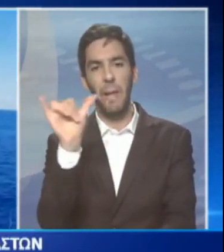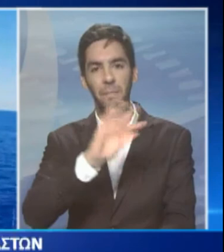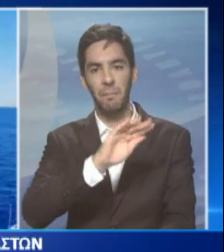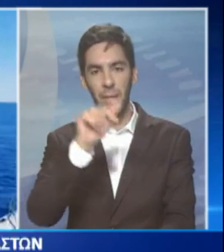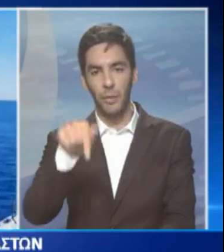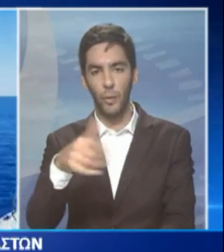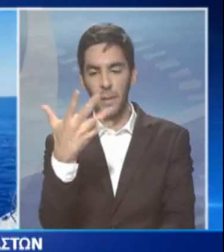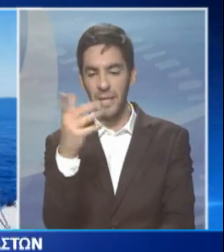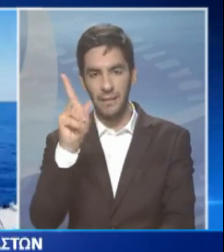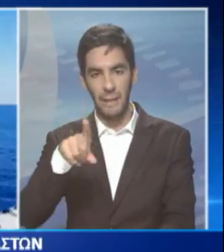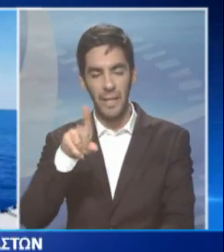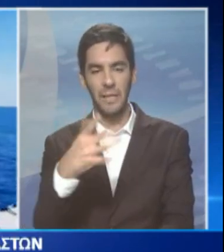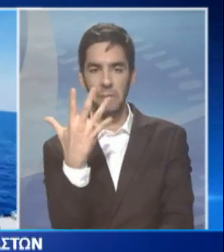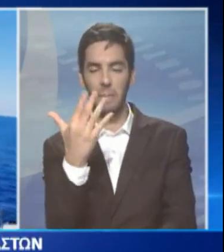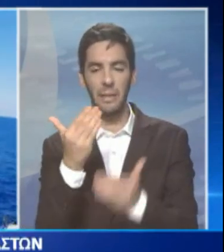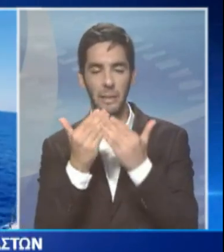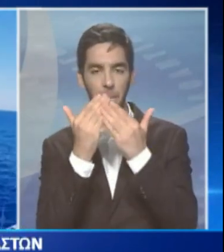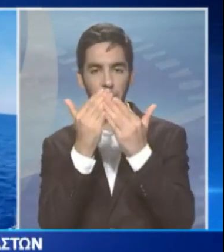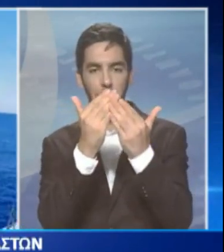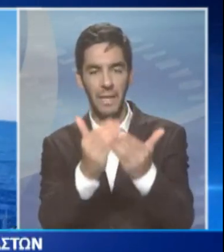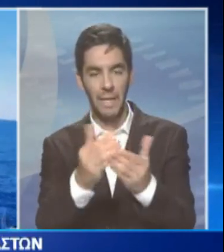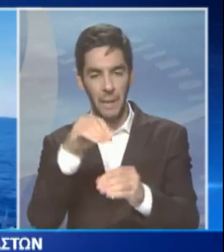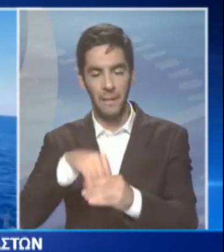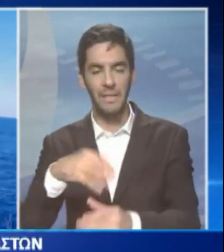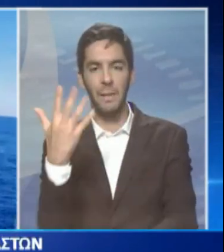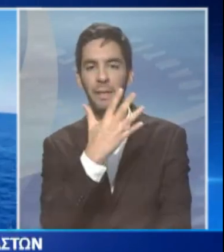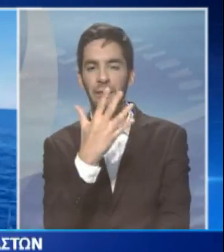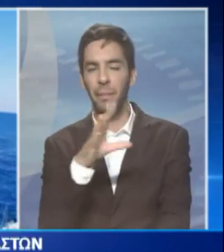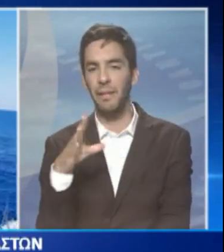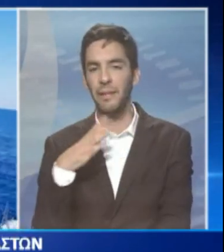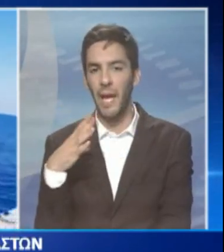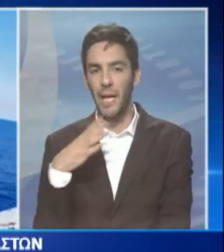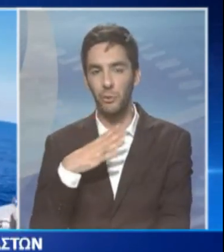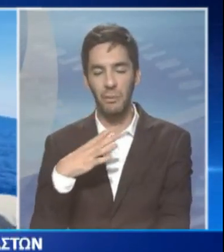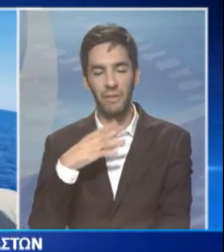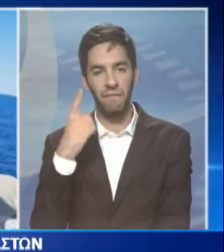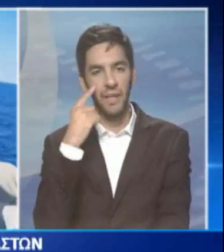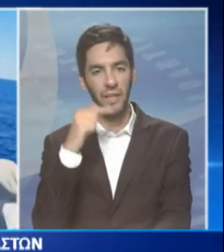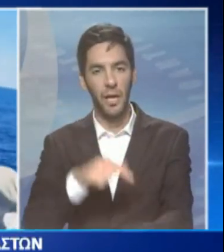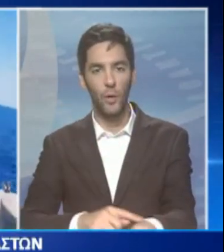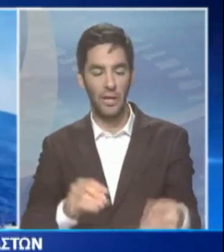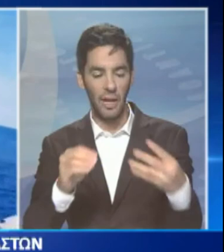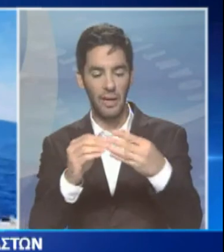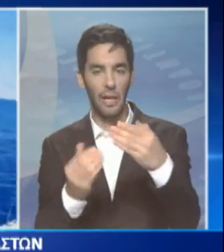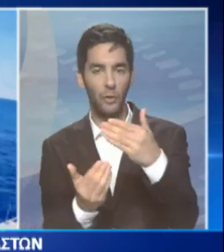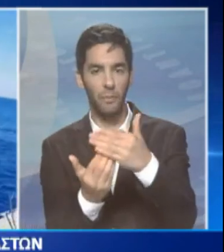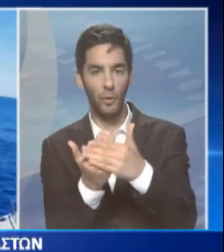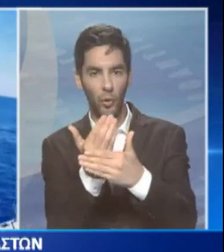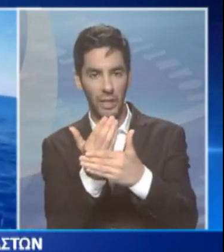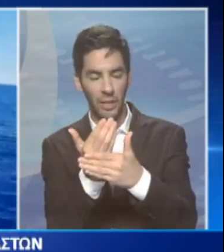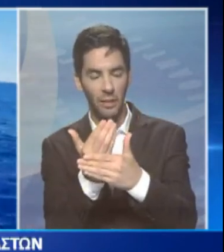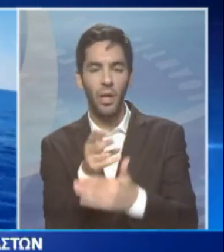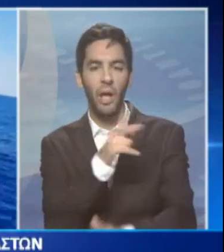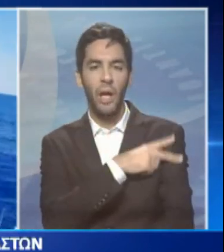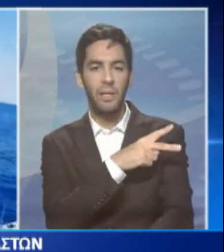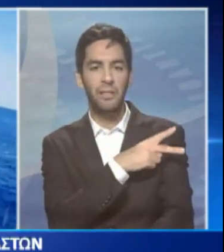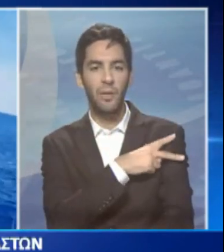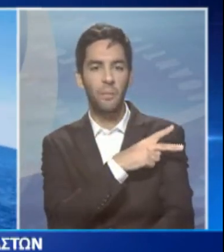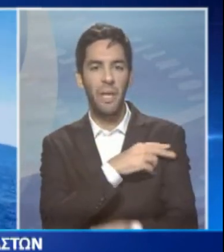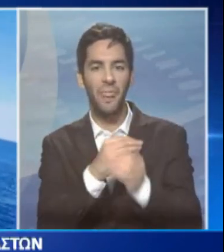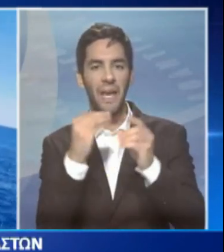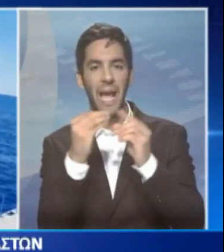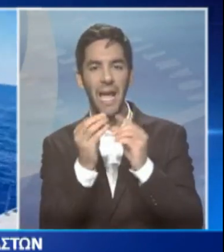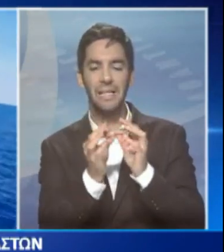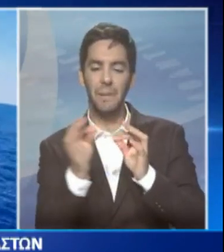Πέμπτη στην Κύπρο. Το πλοιάριο, στο οποίο επιβαίνουν 55 μετανάστες, εντοπίστηκε γύρω στις 9 το πρωί από τα ραντάρ της λιμενικής, 16 ναυτικά